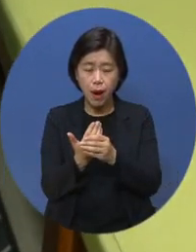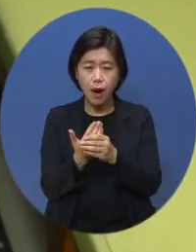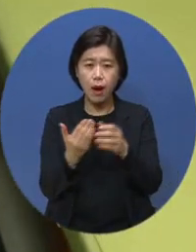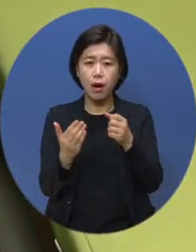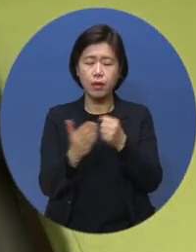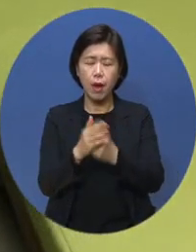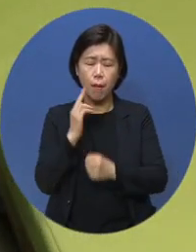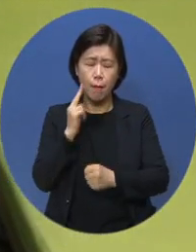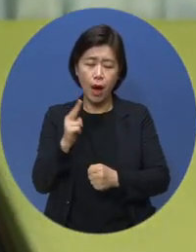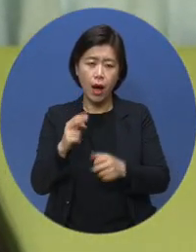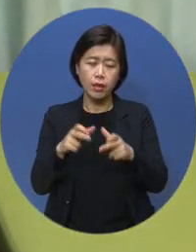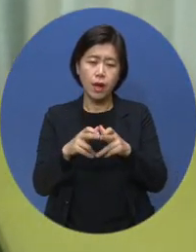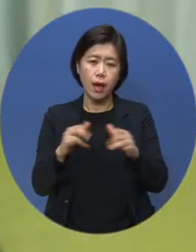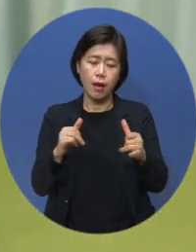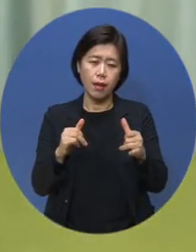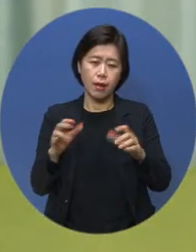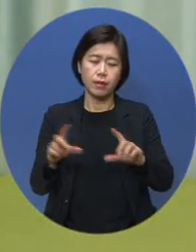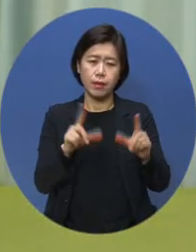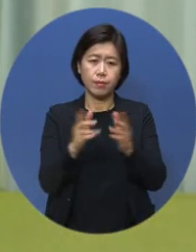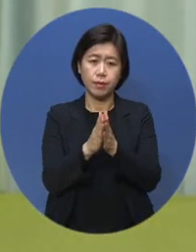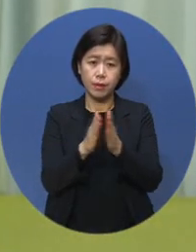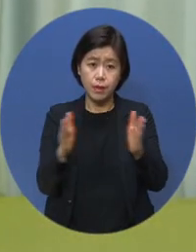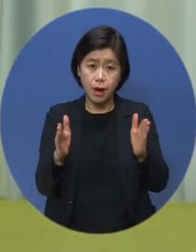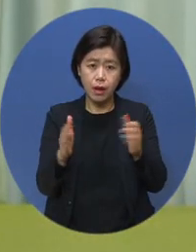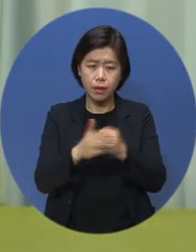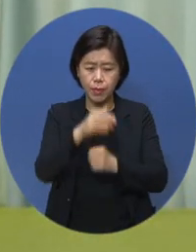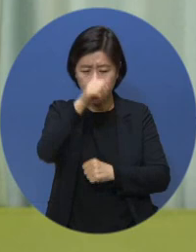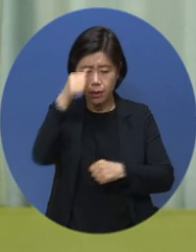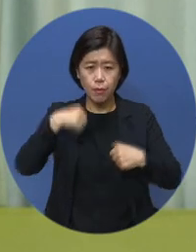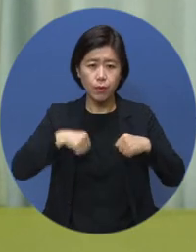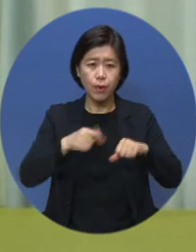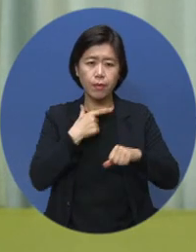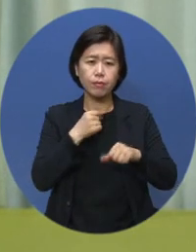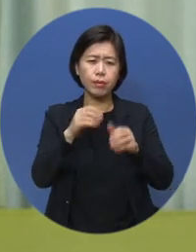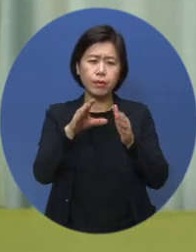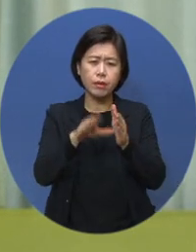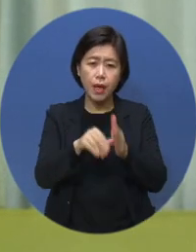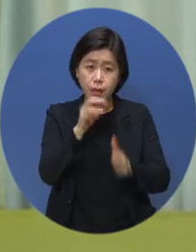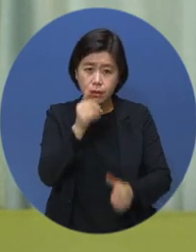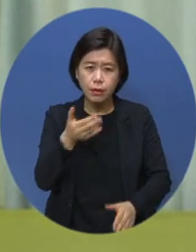인생을 포기하고 싶었던 순간도 있었다고 하는데요